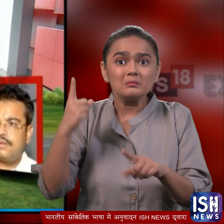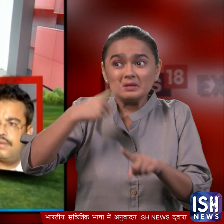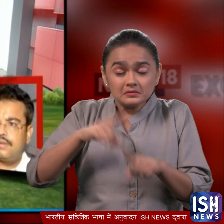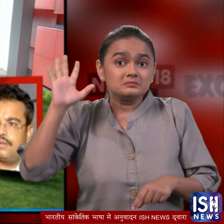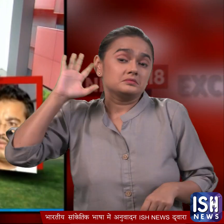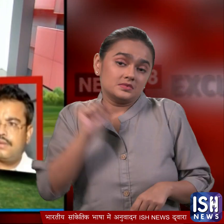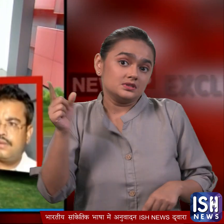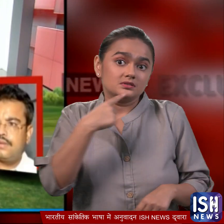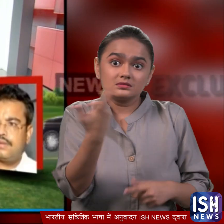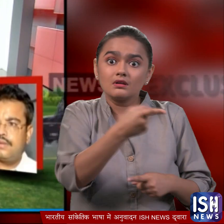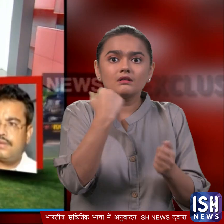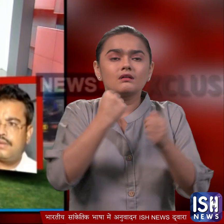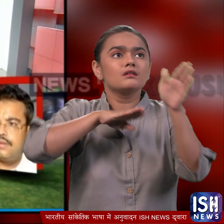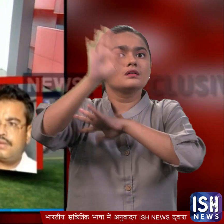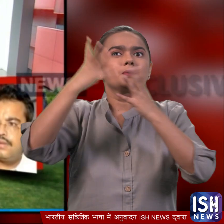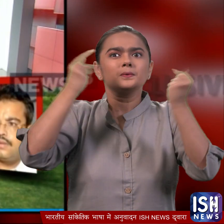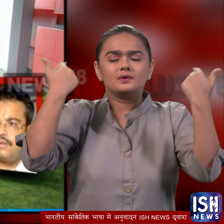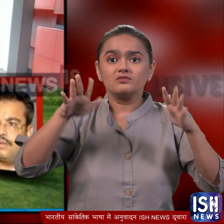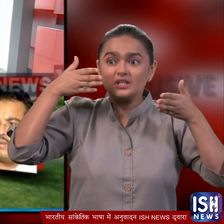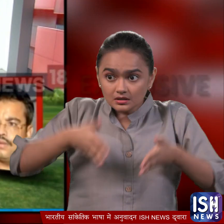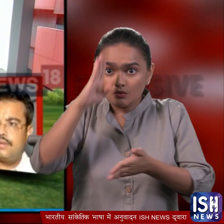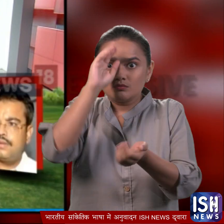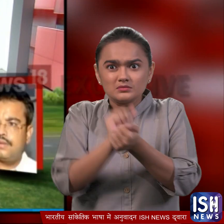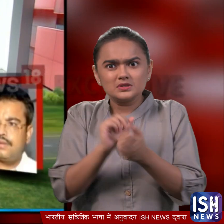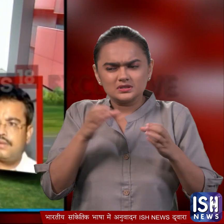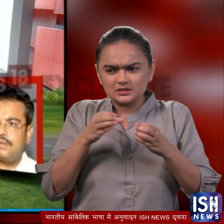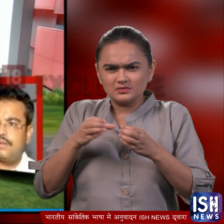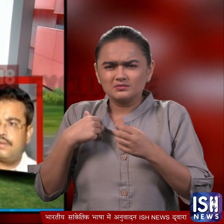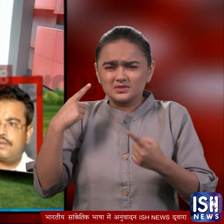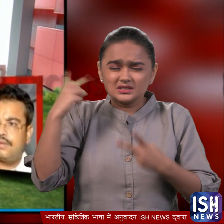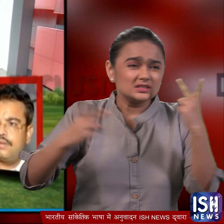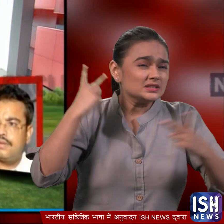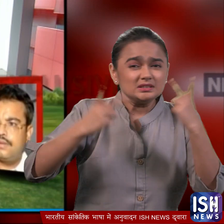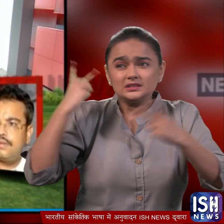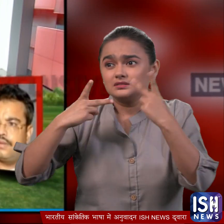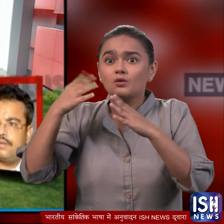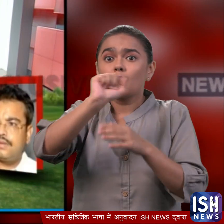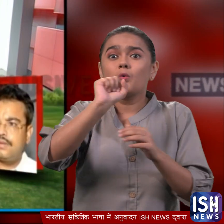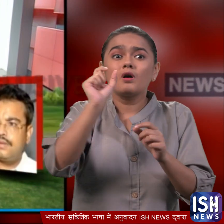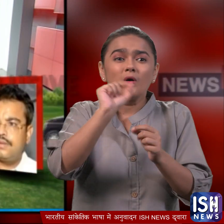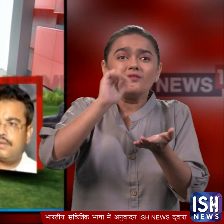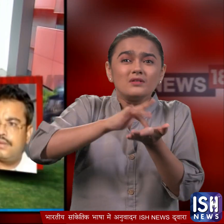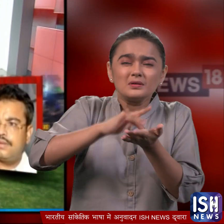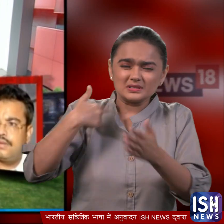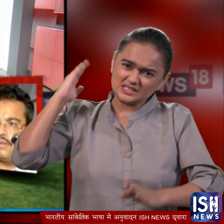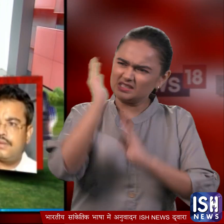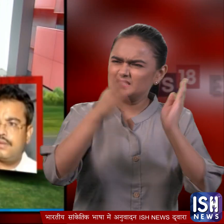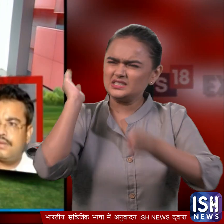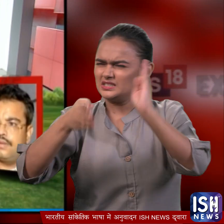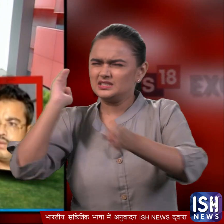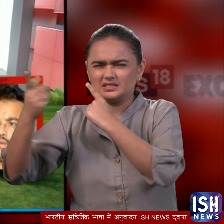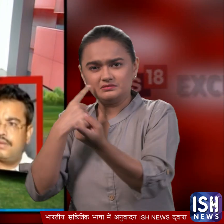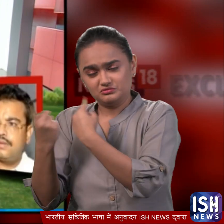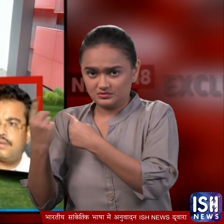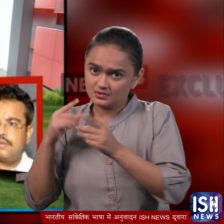कहा तो यह भी जा रहा है कि आशीष मिश्रा फरार हो चुके हैं, जिन्हें ढूंढने के लिए पुलिस ने कई टीमें बनाई जो जगह जगह छापे मारेंगी और उन्हें